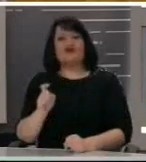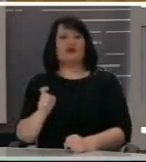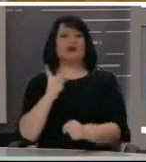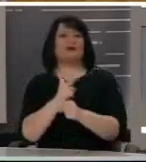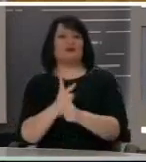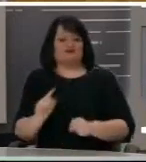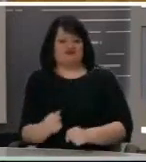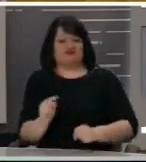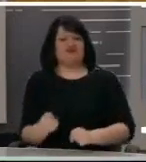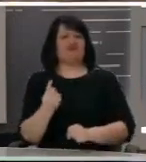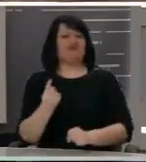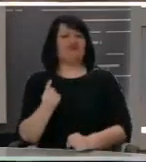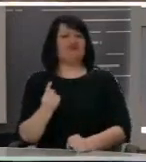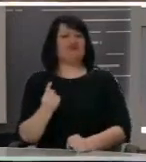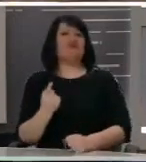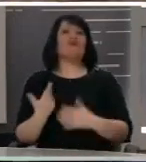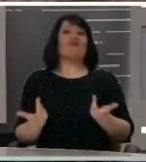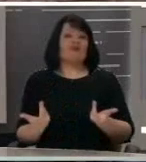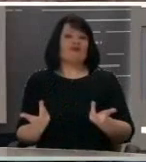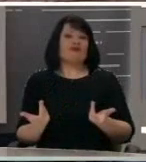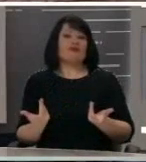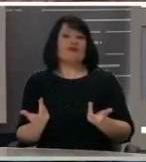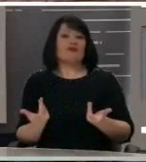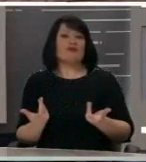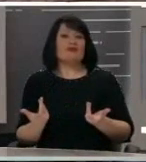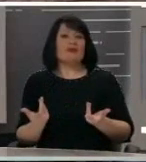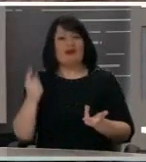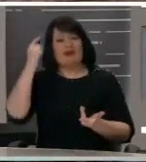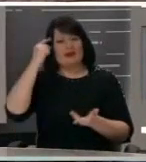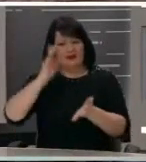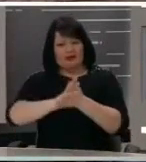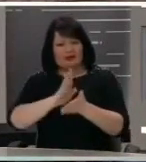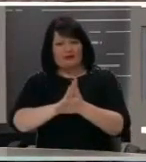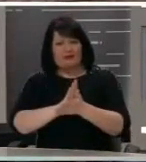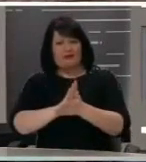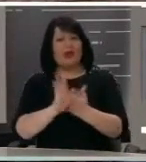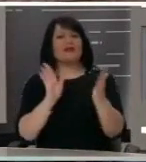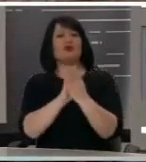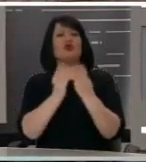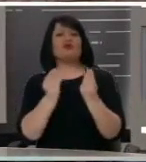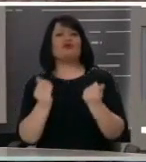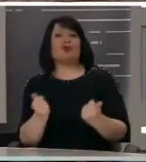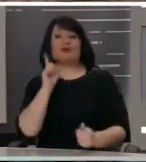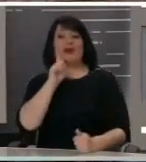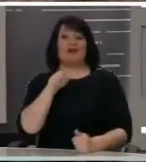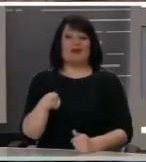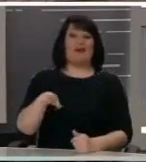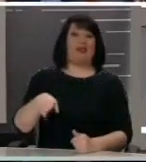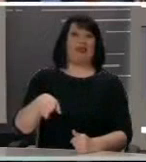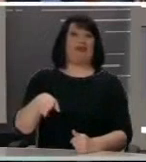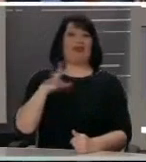παρενόχληση, η αναπαραγωγή στερεοτύπων και ο σεξισμός, η λεκτική και σωματική